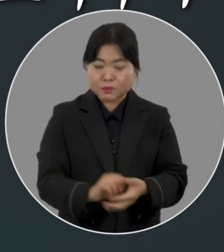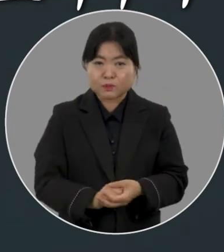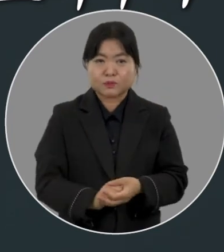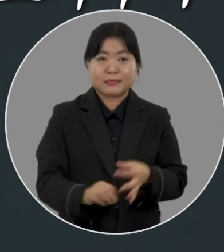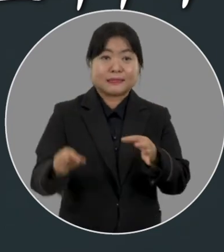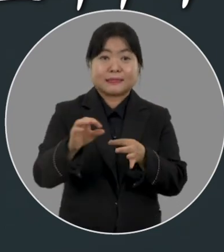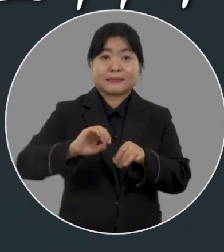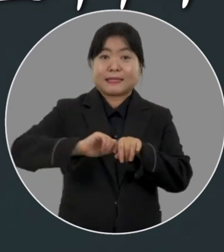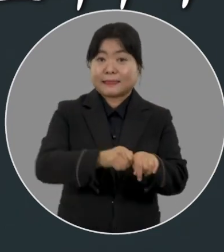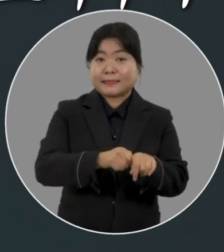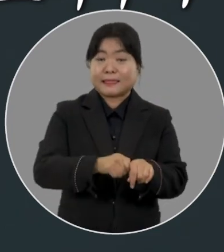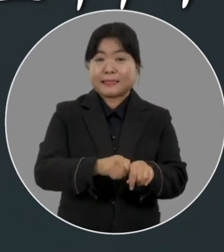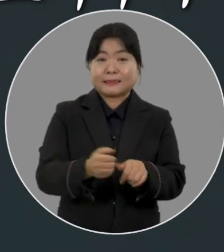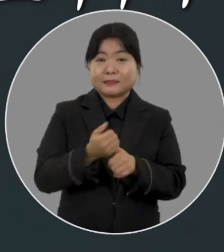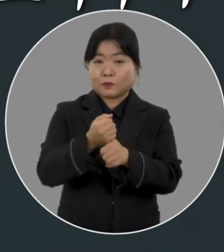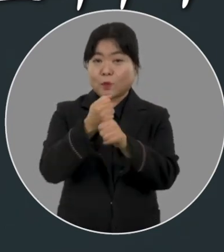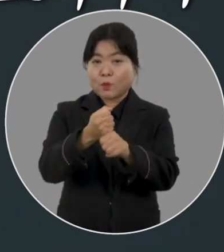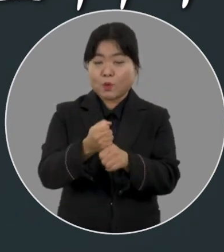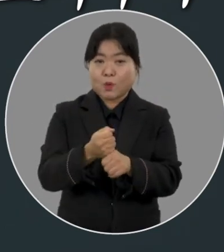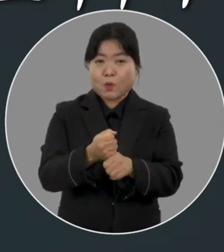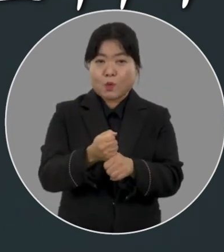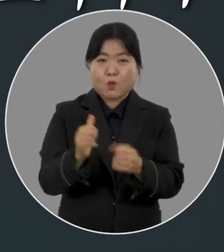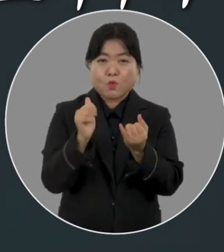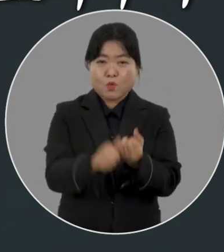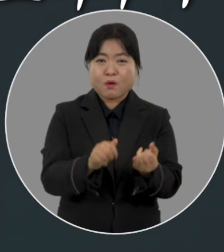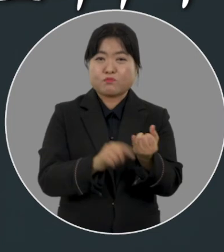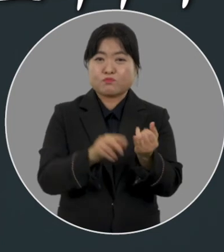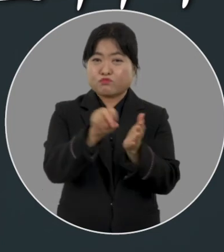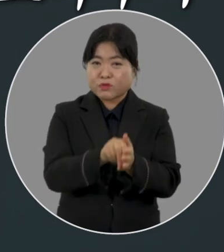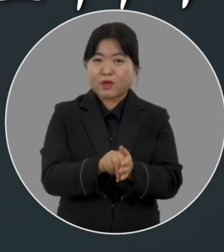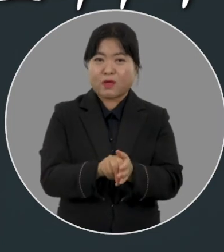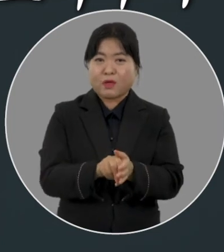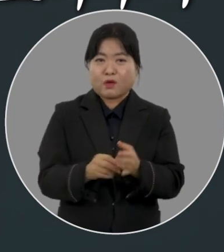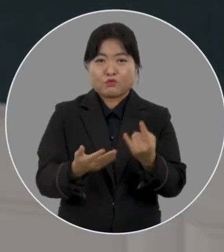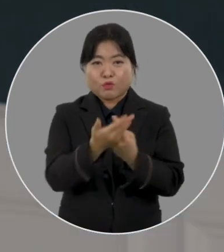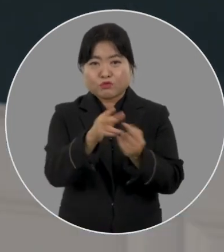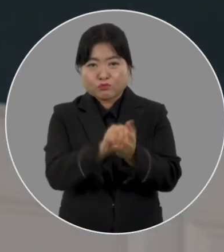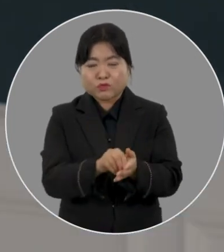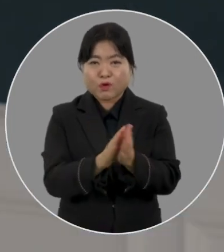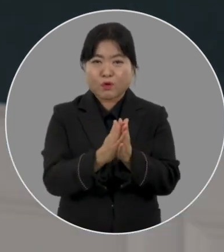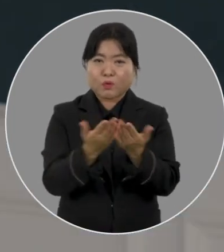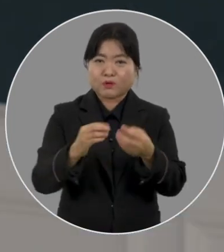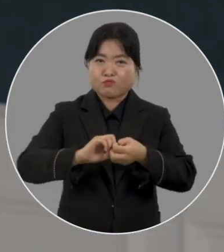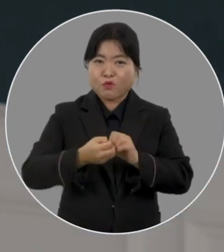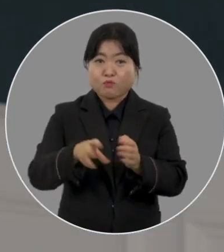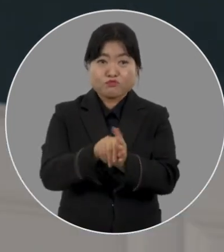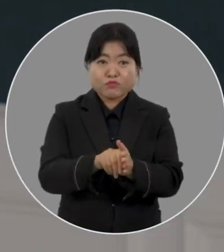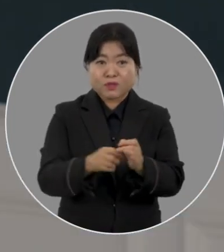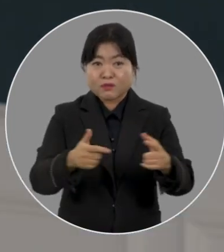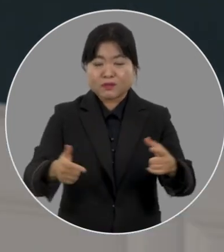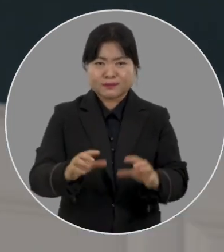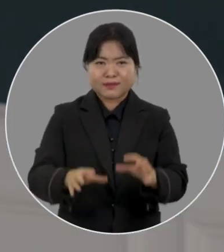못하고 강제징용이나 위안부 문제나 독도 문제나 교과서 왜곡 문제로 세계에서 가장 우수한